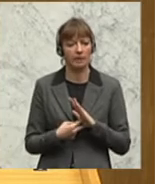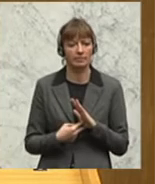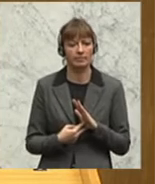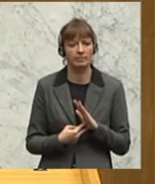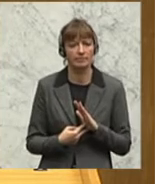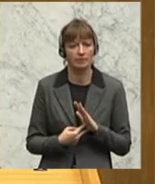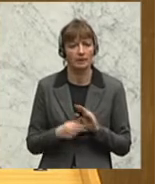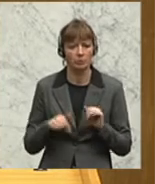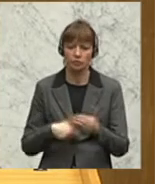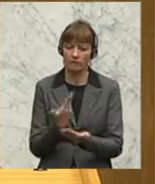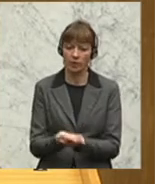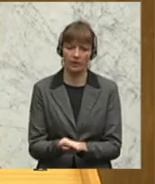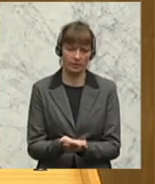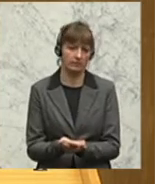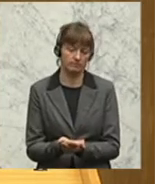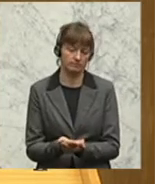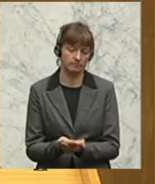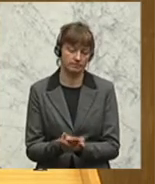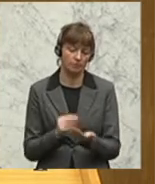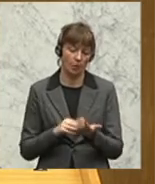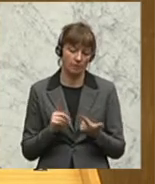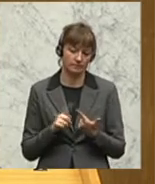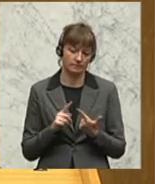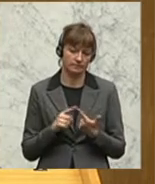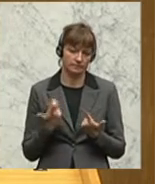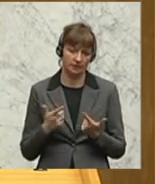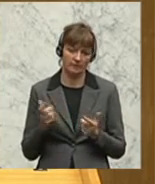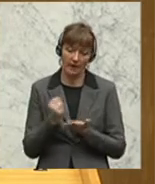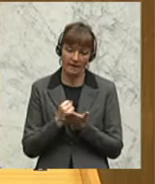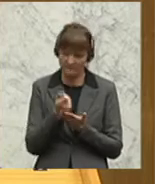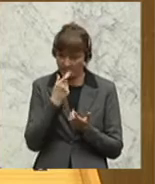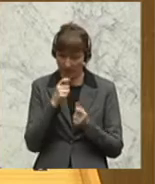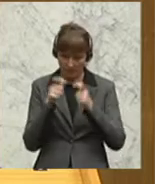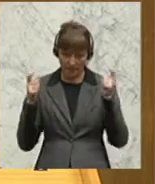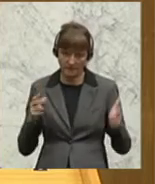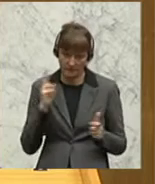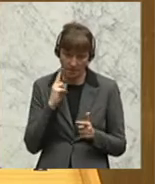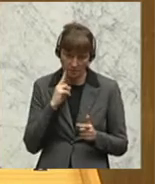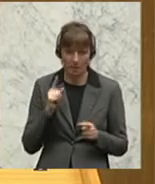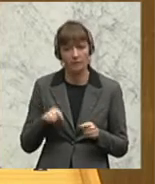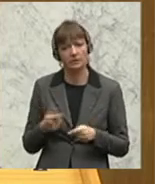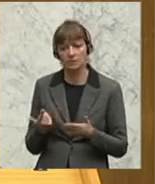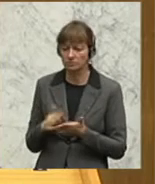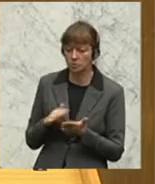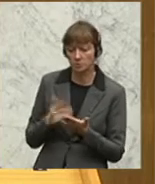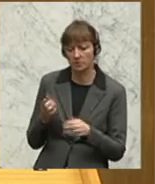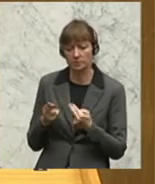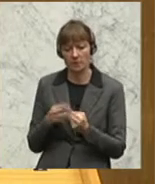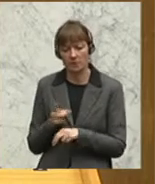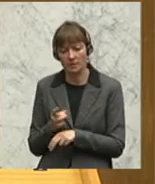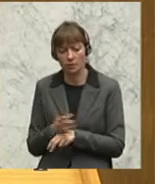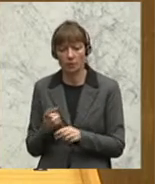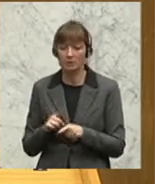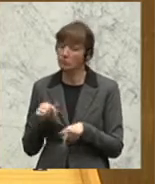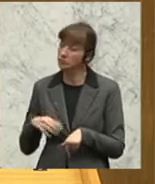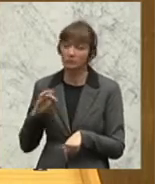Risikomanagementplan vorlegen. Außerdem kommen auf die Pharmafirmen hinsichtlich auftretender Nebenwirkungen von Medikamenten neue Meldepflichten